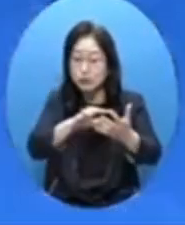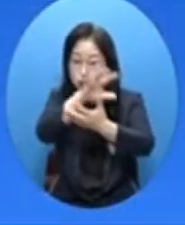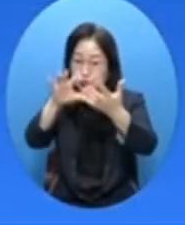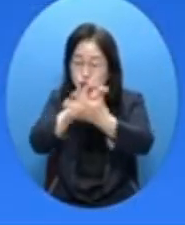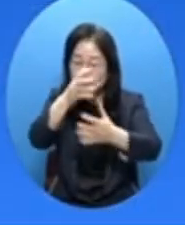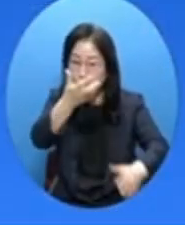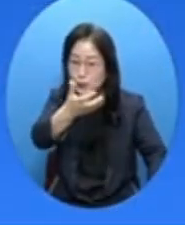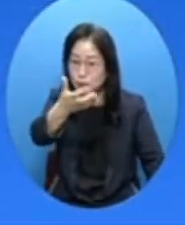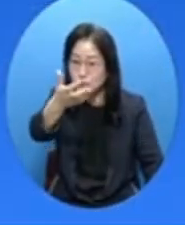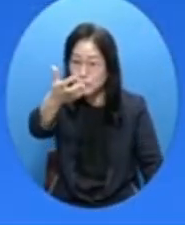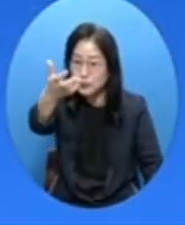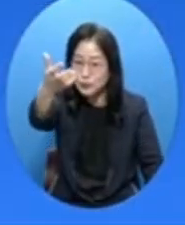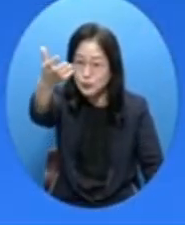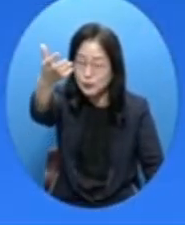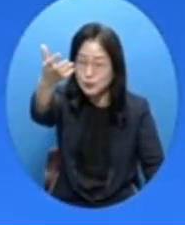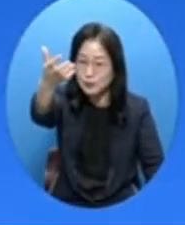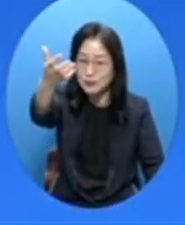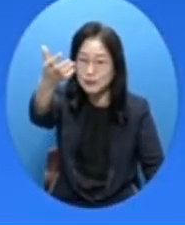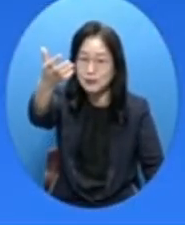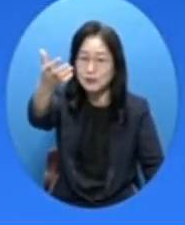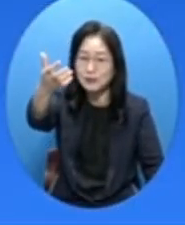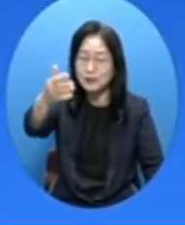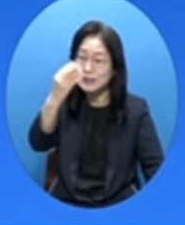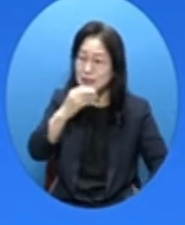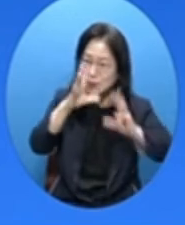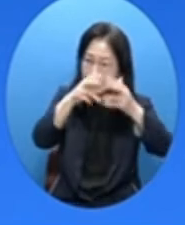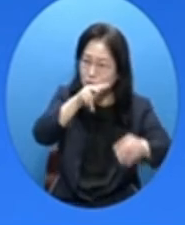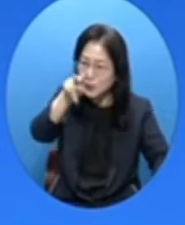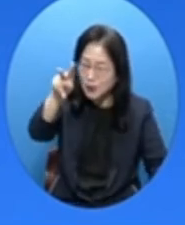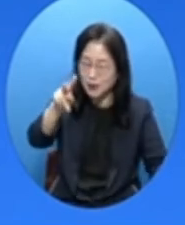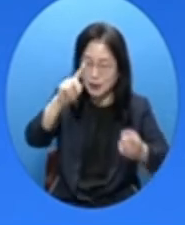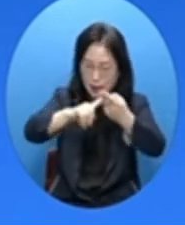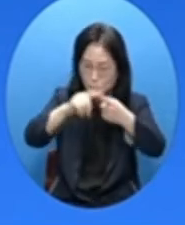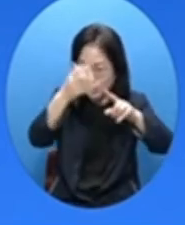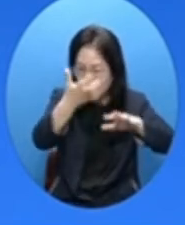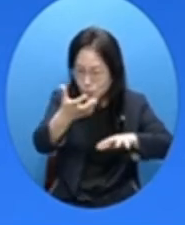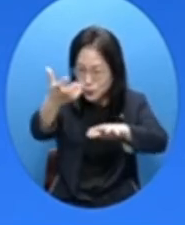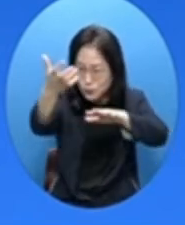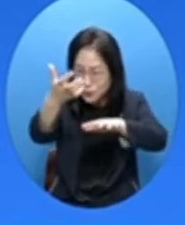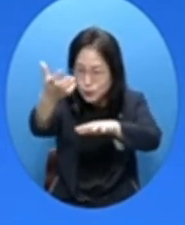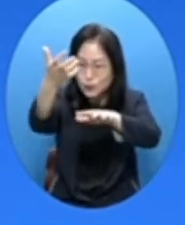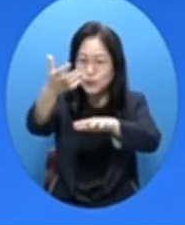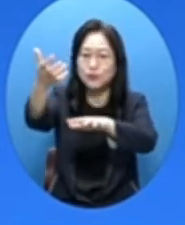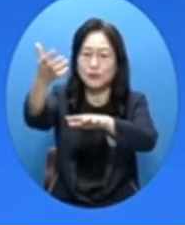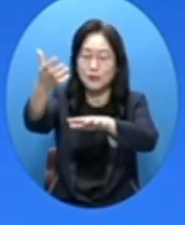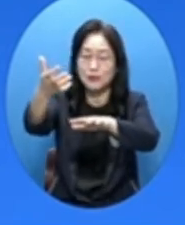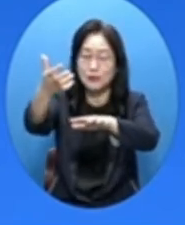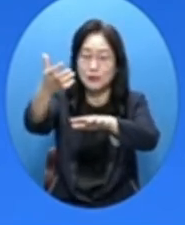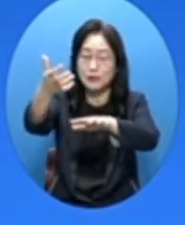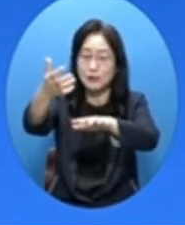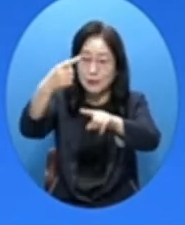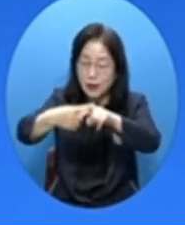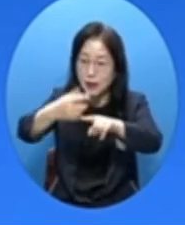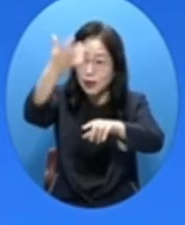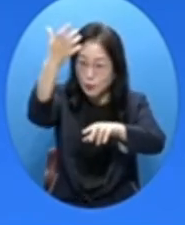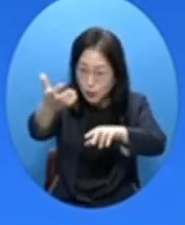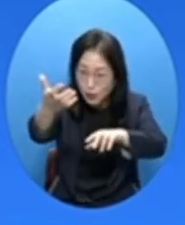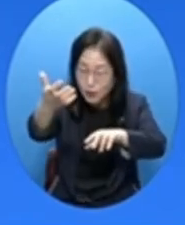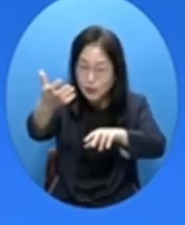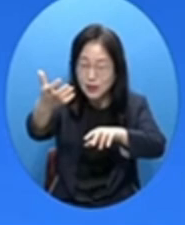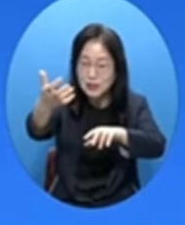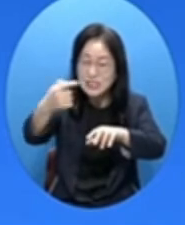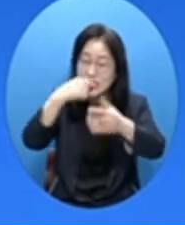이동하면 이스라엘에서 구름을 따라 갔습니다 그런데 가다가 구름이 멈추고